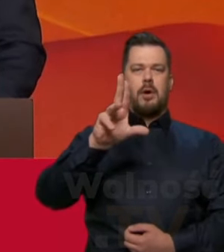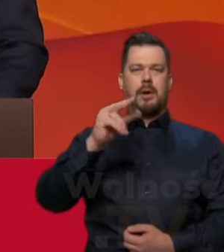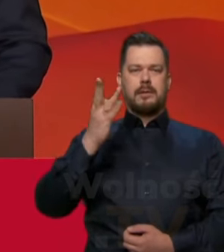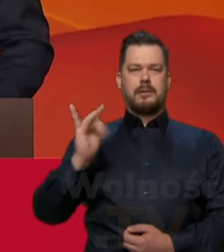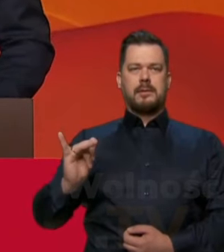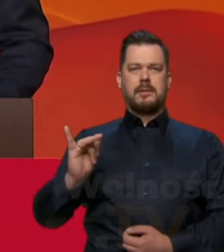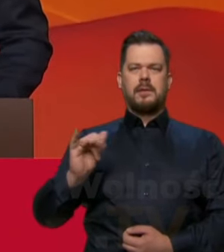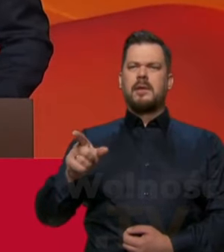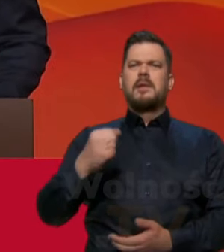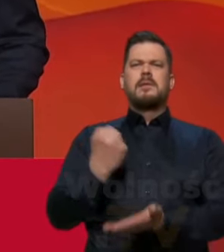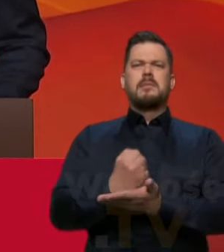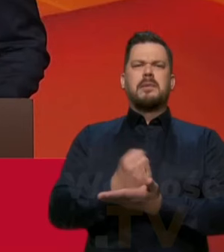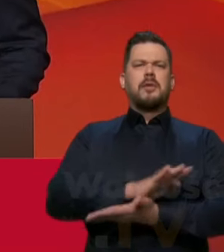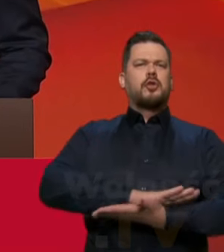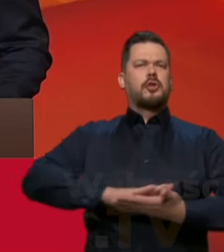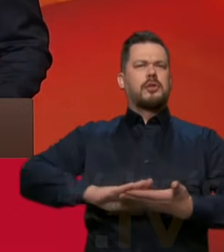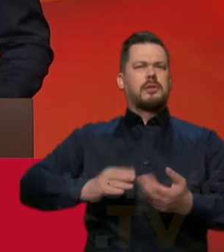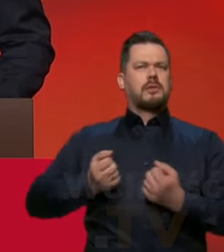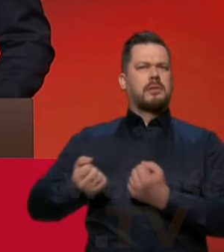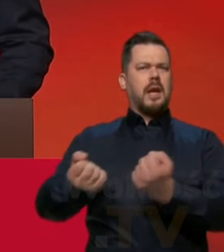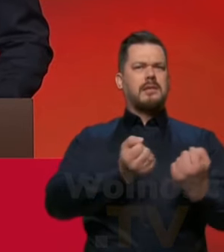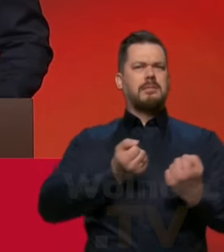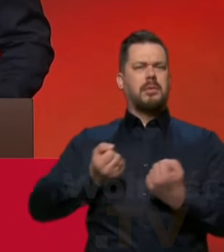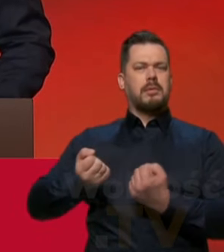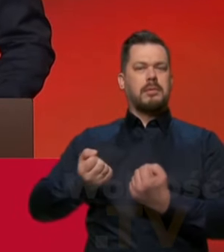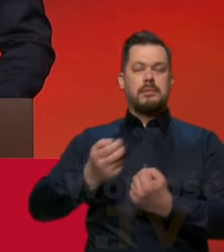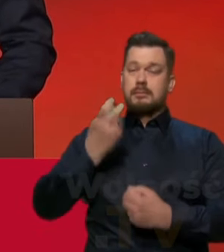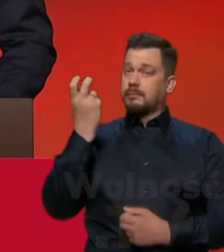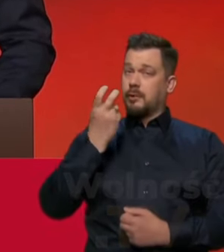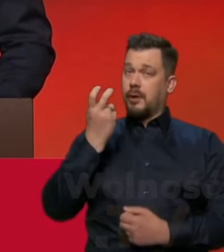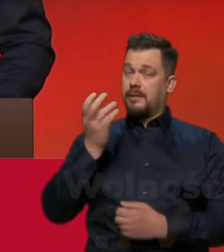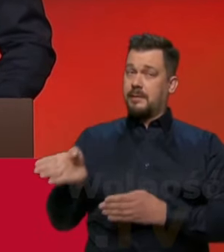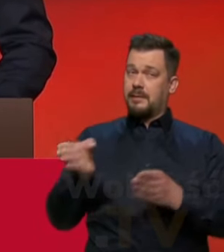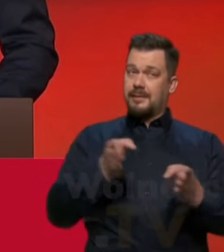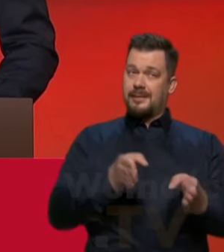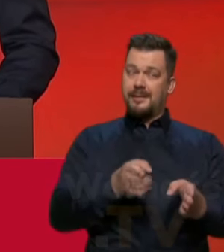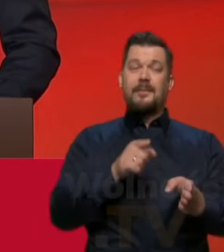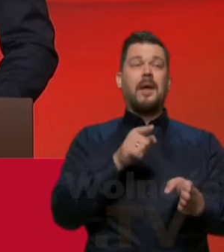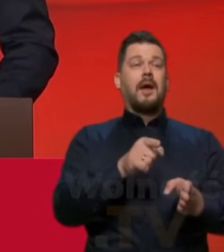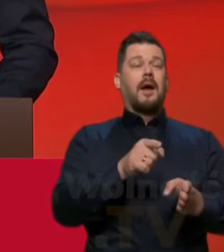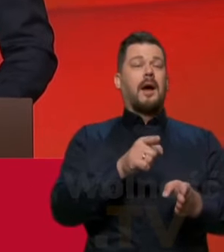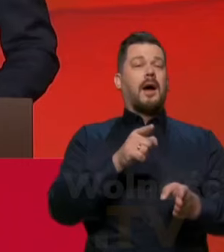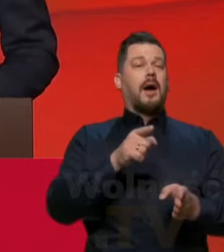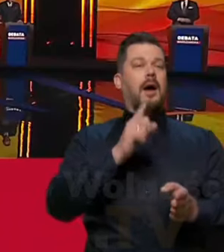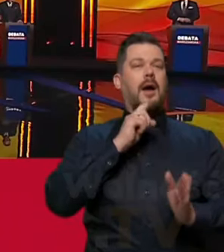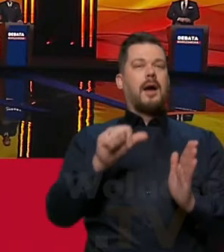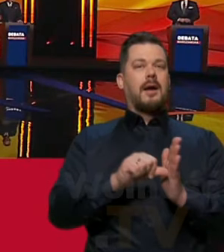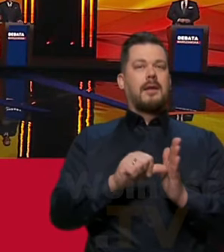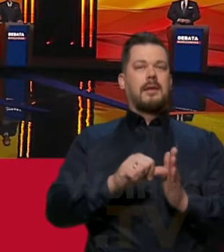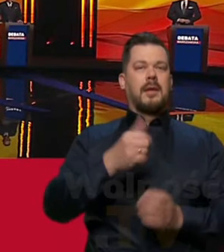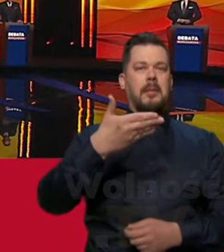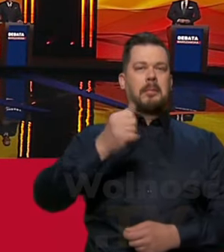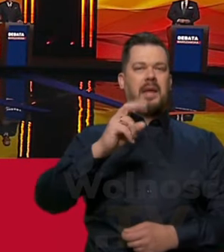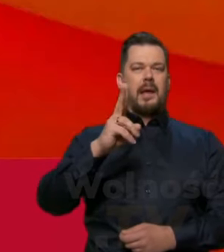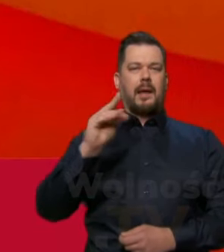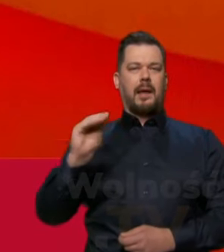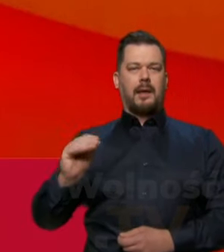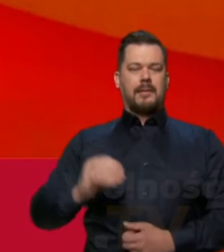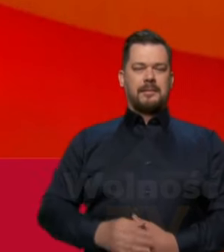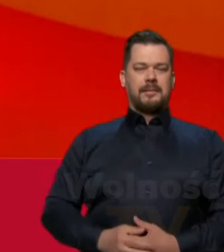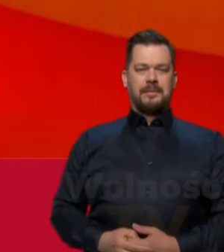że pytamy o strefę czystego transportu. Jestem ciekaw, za czy przeciw jest kandydat Janusz Korwin-Mikke.